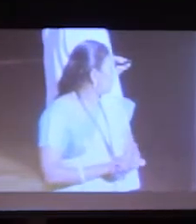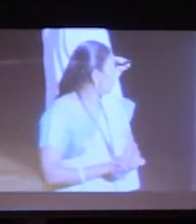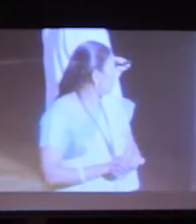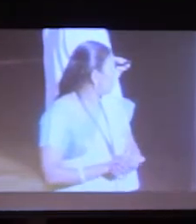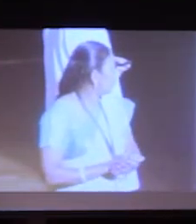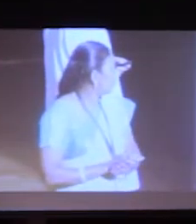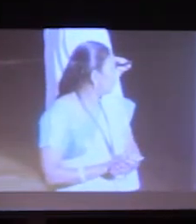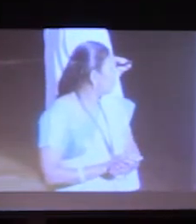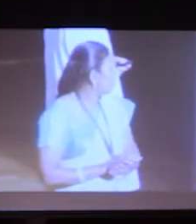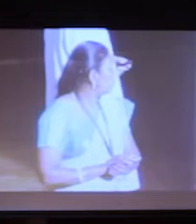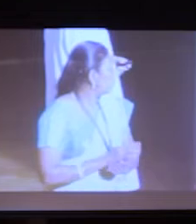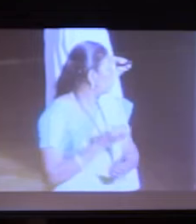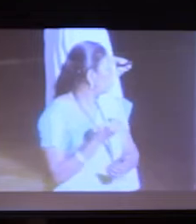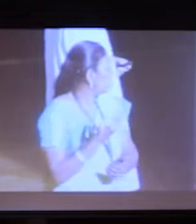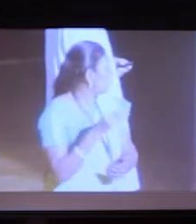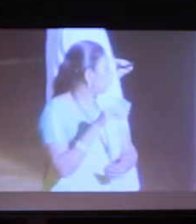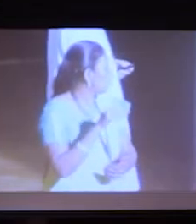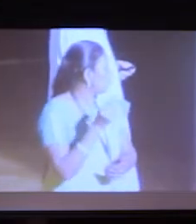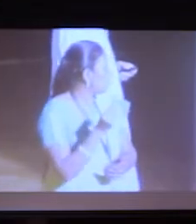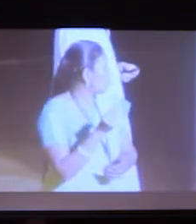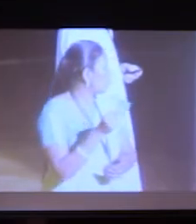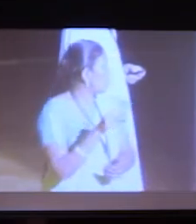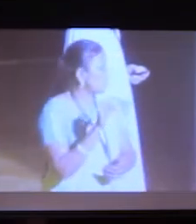കടല, പയറ്, ഏലക്ക.